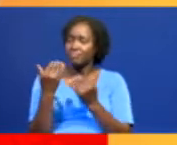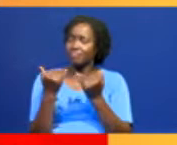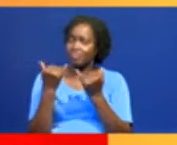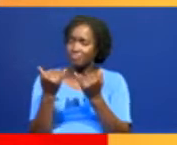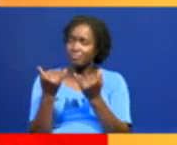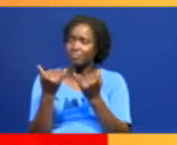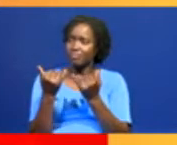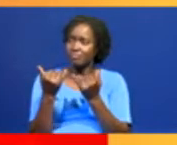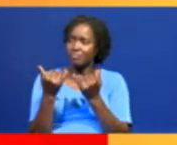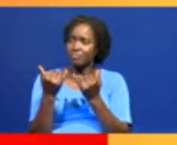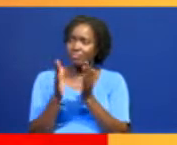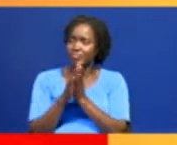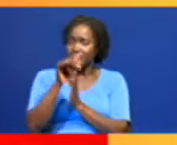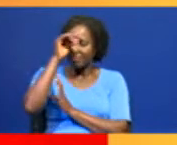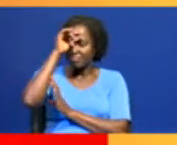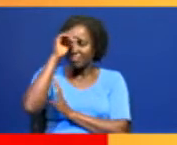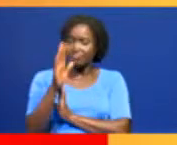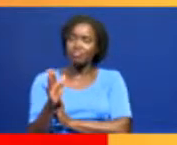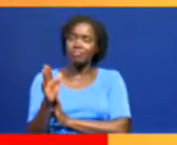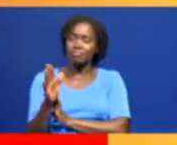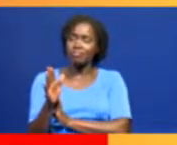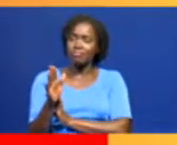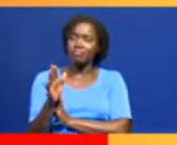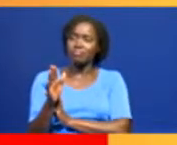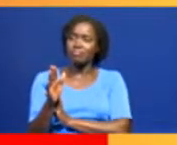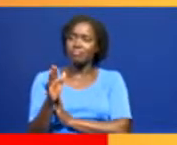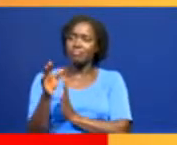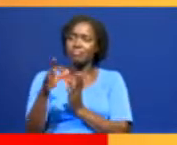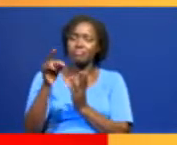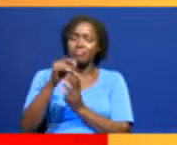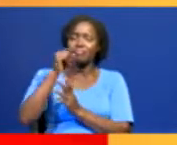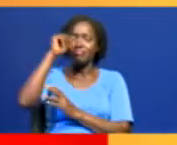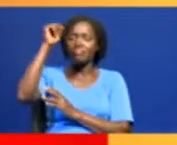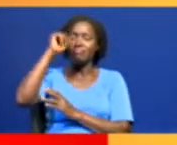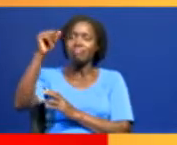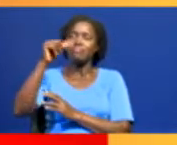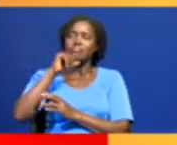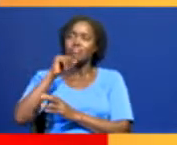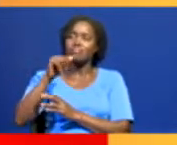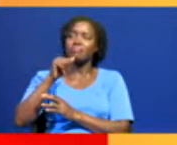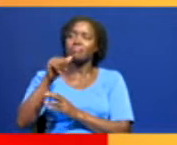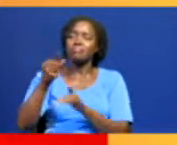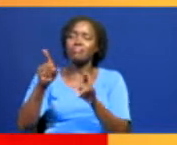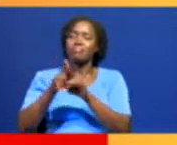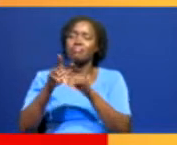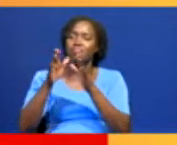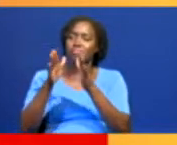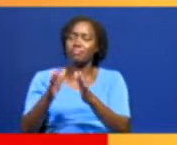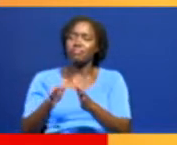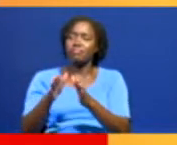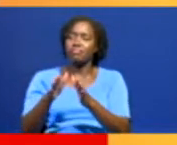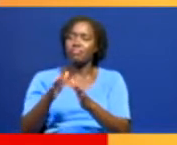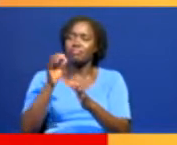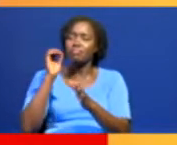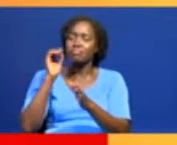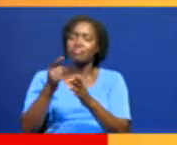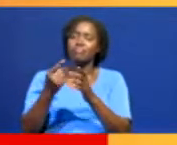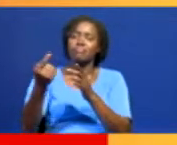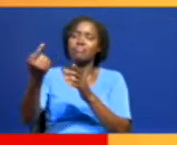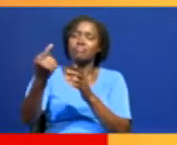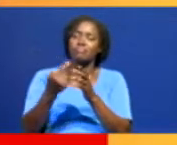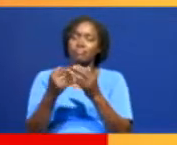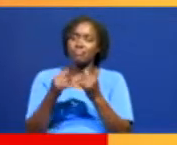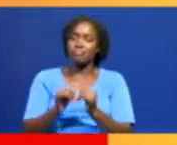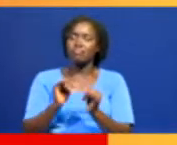ambaye amechaguliwa kama gavana alikuwa anachaguliwa kisiasa, hakuwa anachaguliwa kama mtu ambaye sasa anatakikana kuwa anakuja